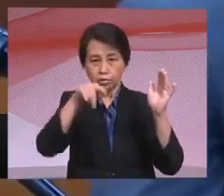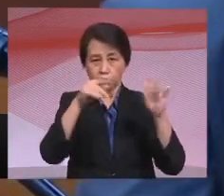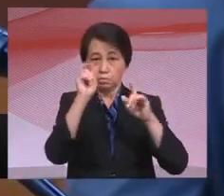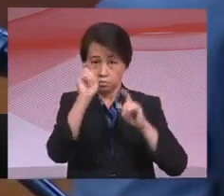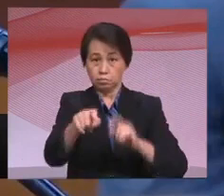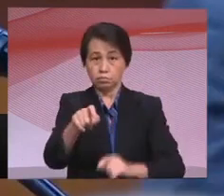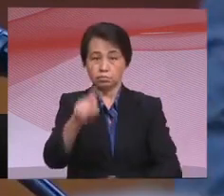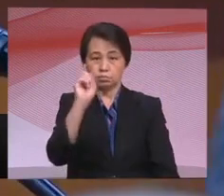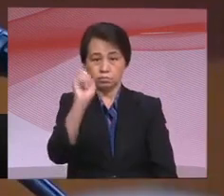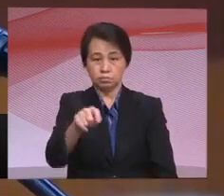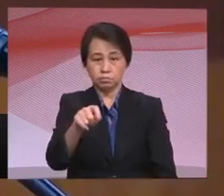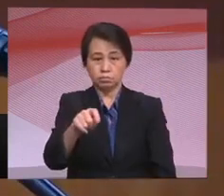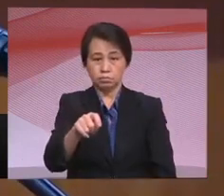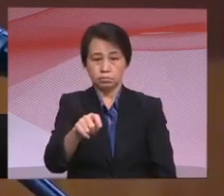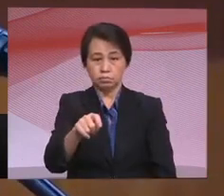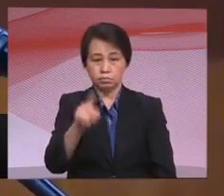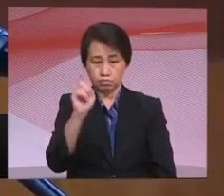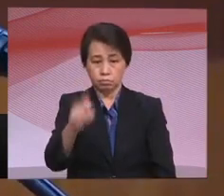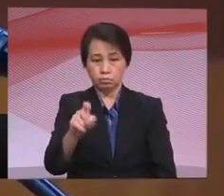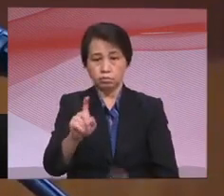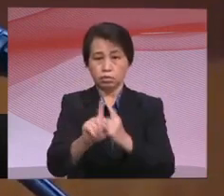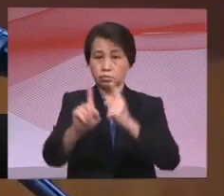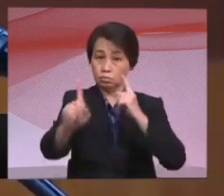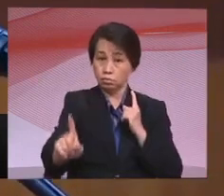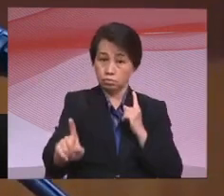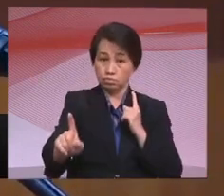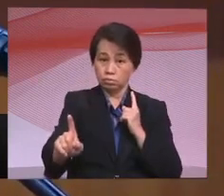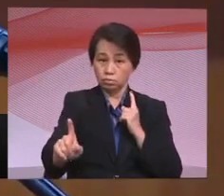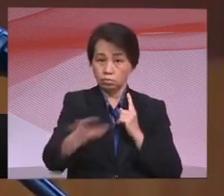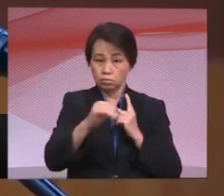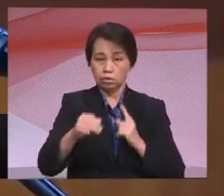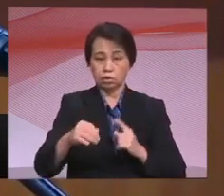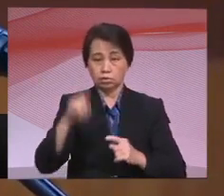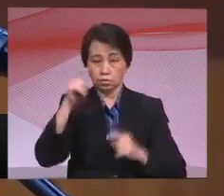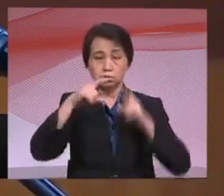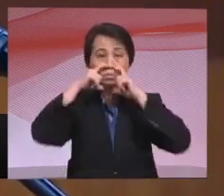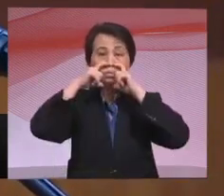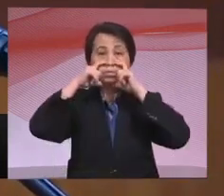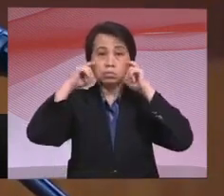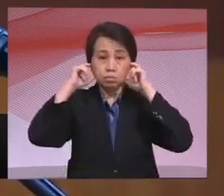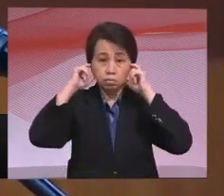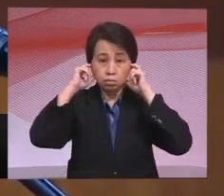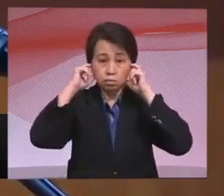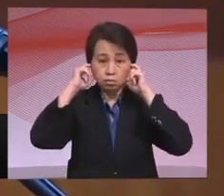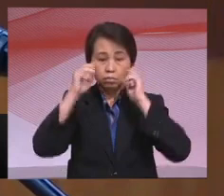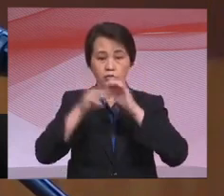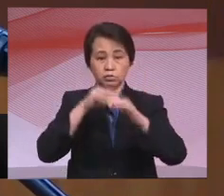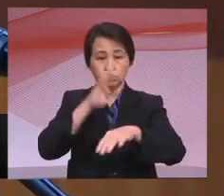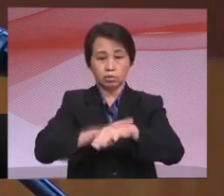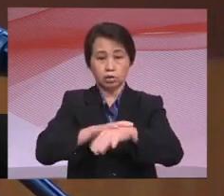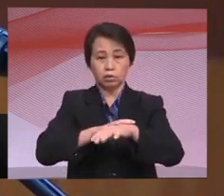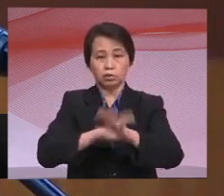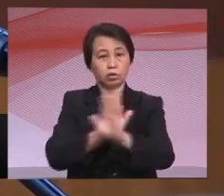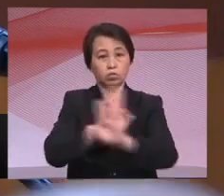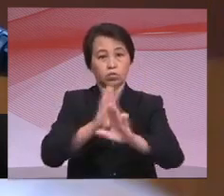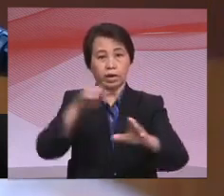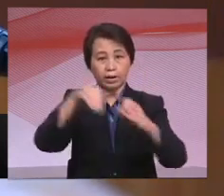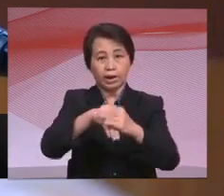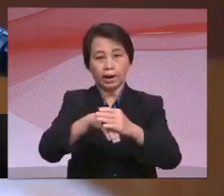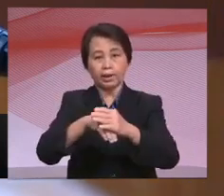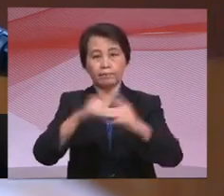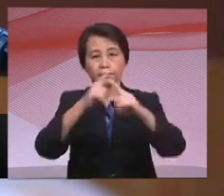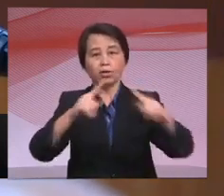perlu adhere to social distancing dan juga pemakaian mask ketika bukan berada di dalam